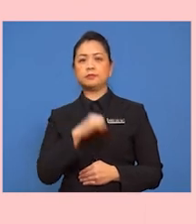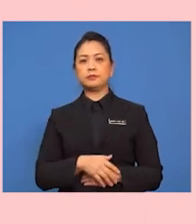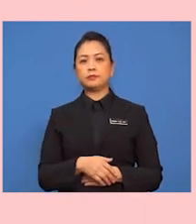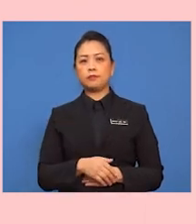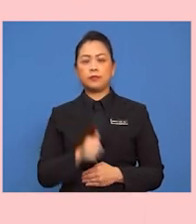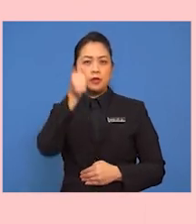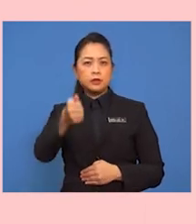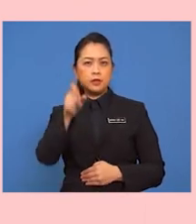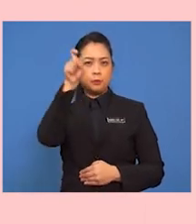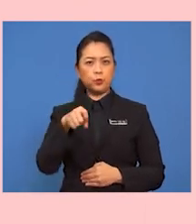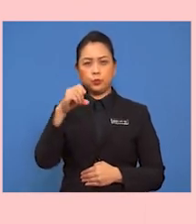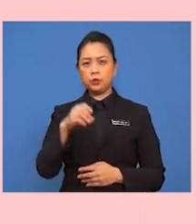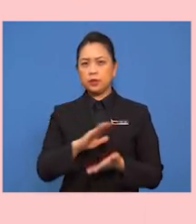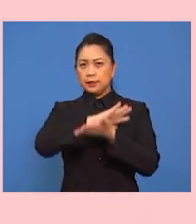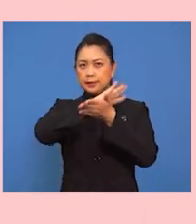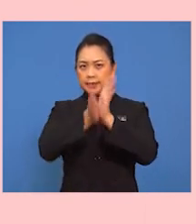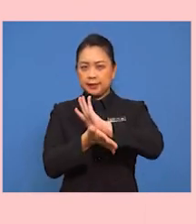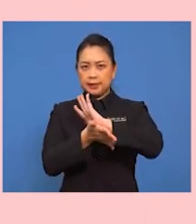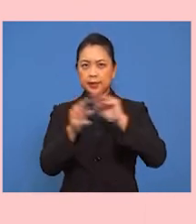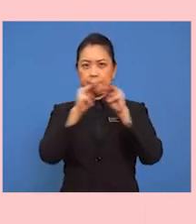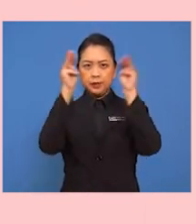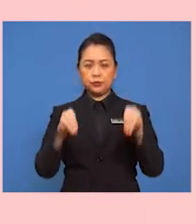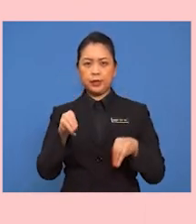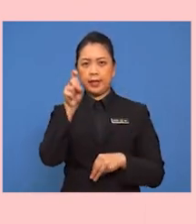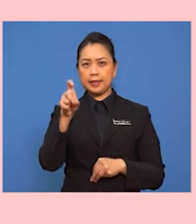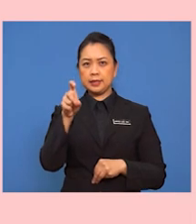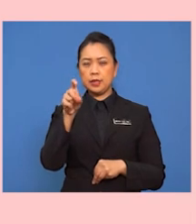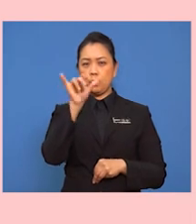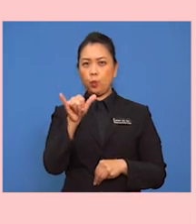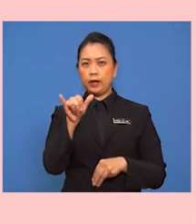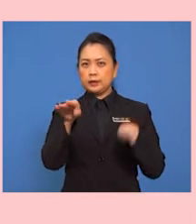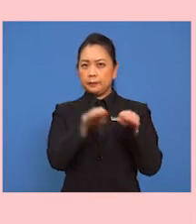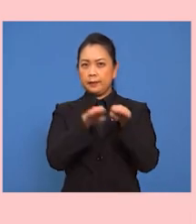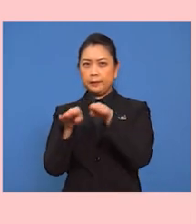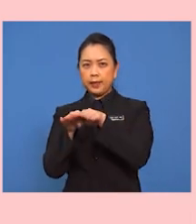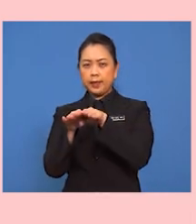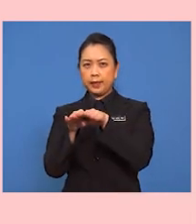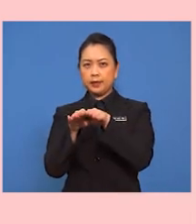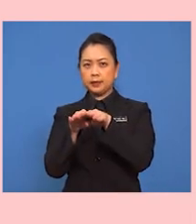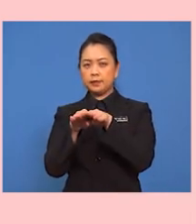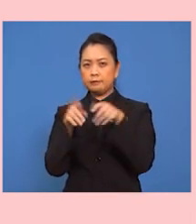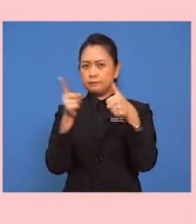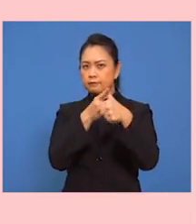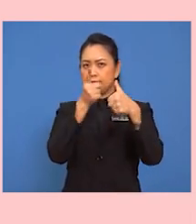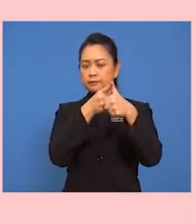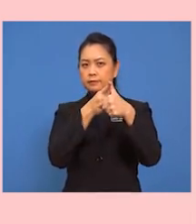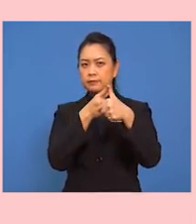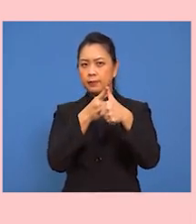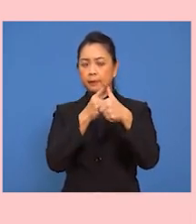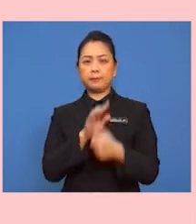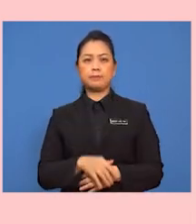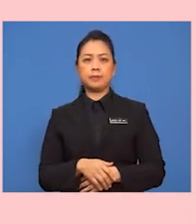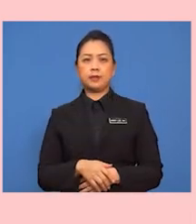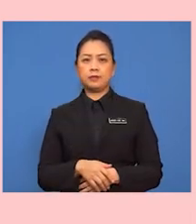Anda perlu jadikan matriks XY sebagai tajuk Matriks